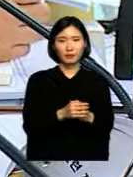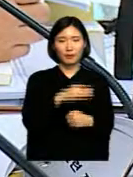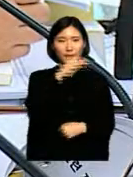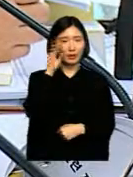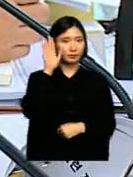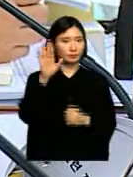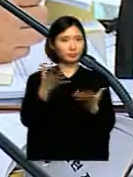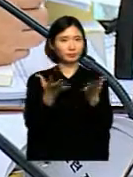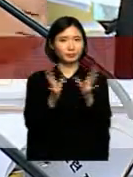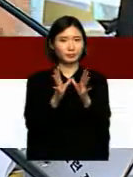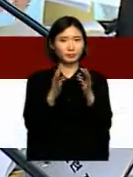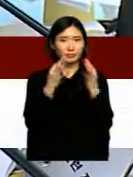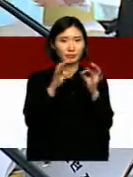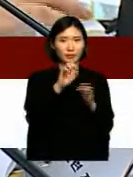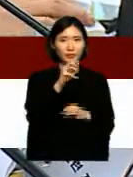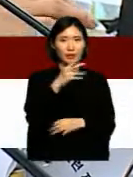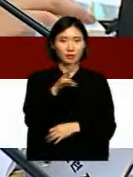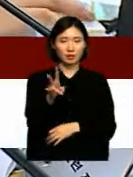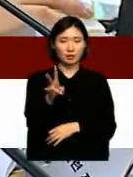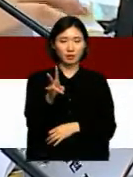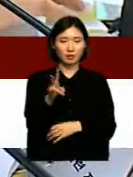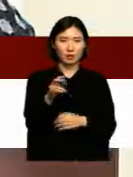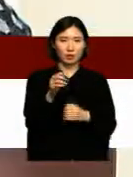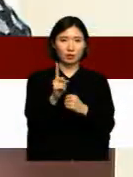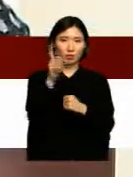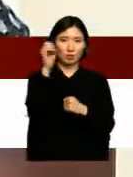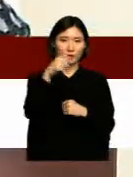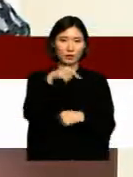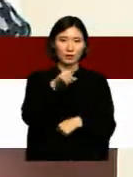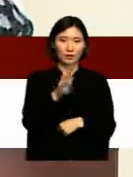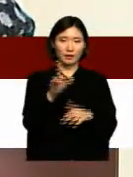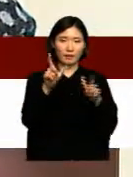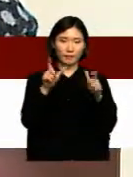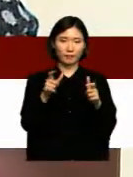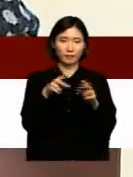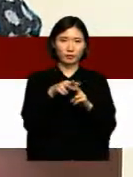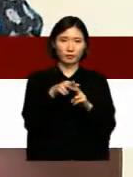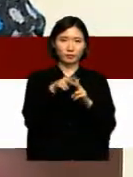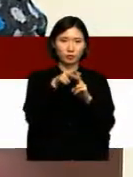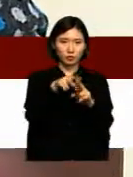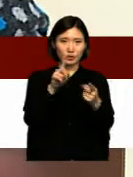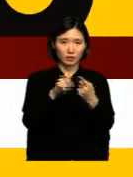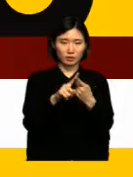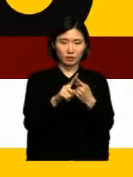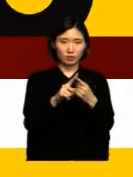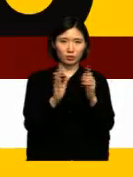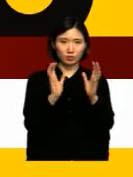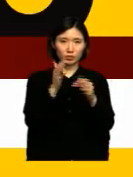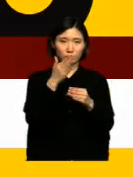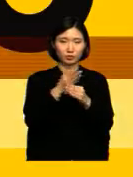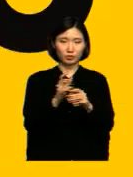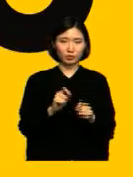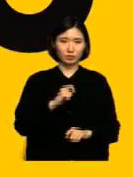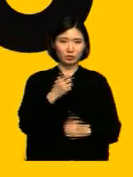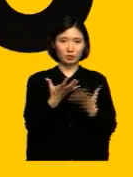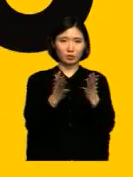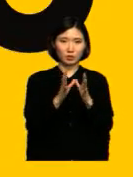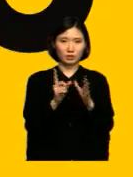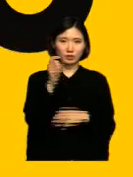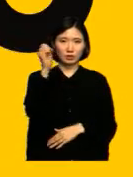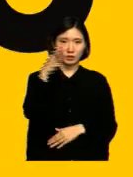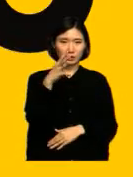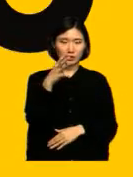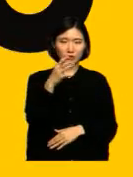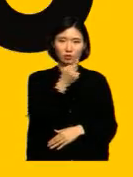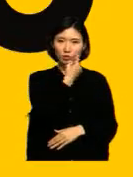다른 미래 당의 선 김 피의 고향 갚지 요 위원장이 출마 여부를 중앙당 과 논의 중이고 정의당은 고양시장 선거